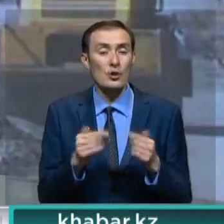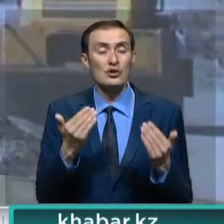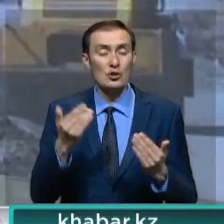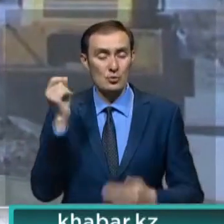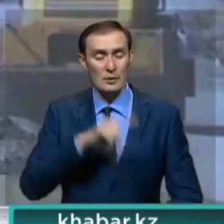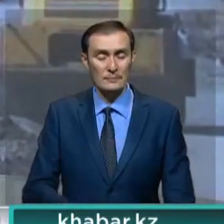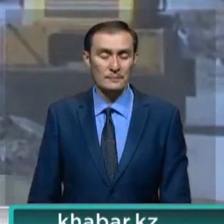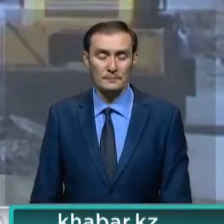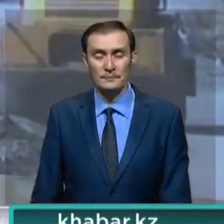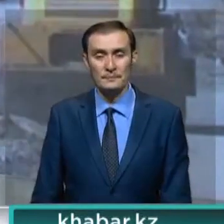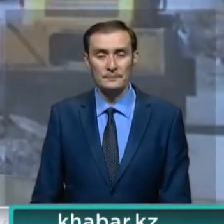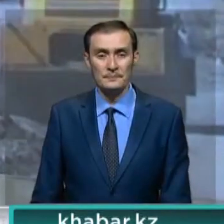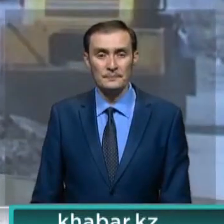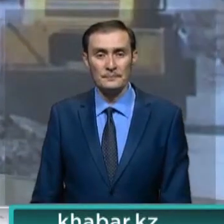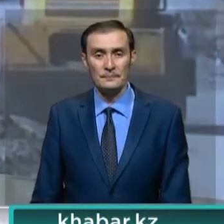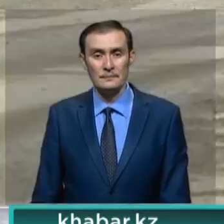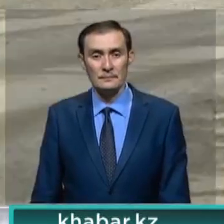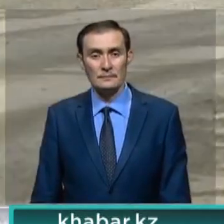Юлана Чаус.